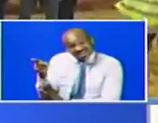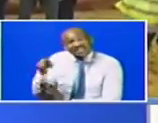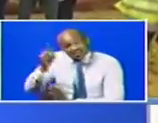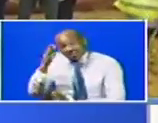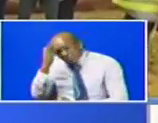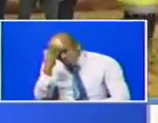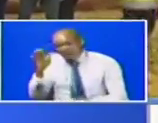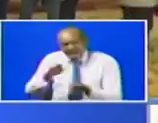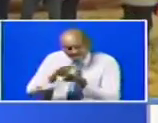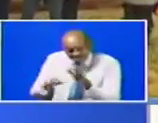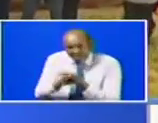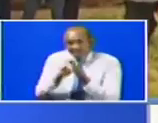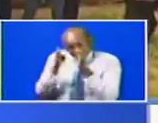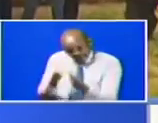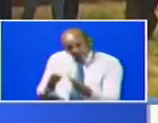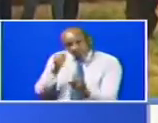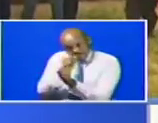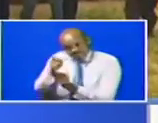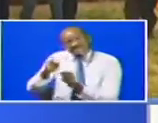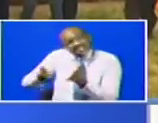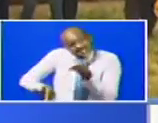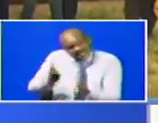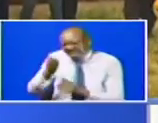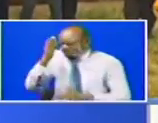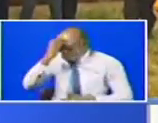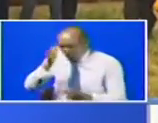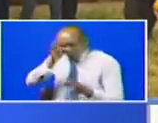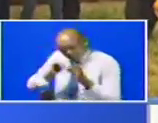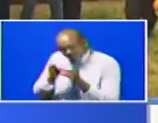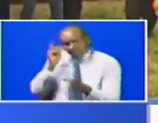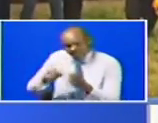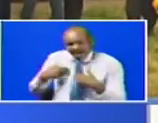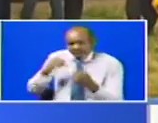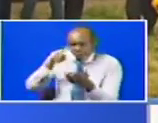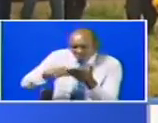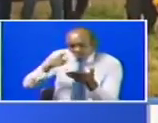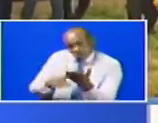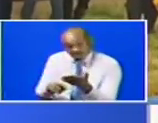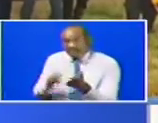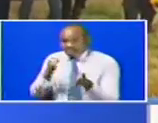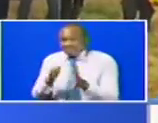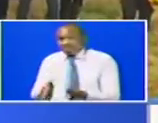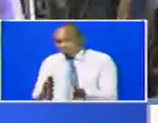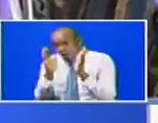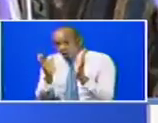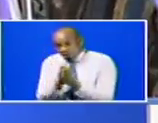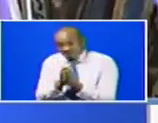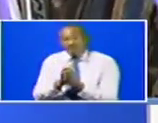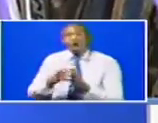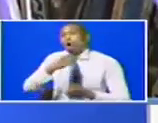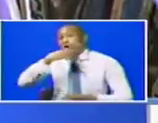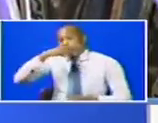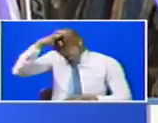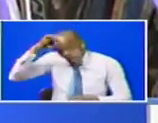ambazo manufacturer ama ule mtu ambaye alitengeneza gurudumu ambazo alipeana. Kwa mfano gurudumu ya kwenda katika barabara za mali kuna joto, zingine